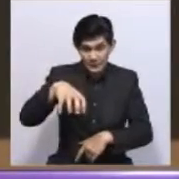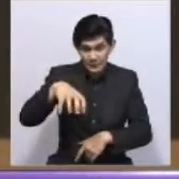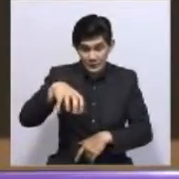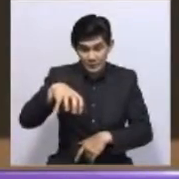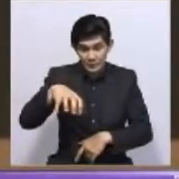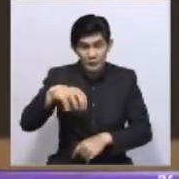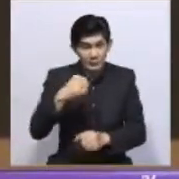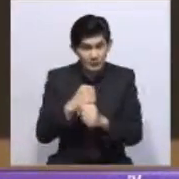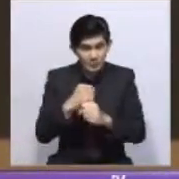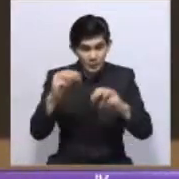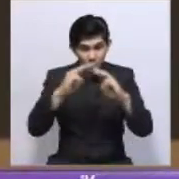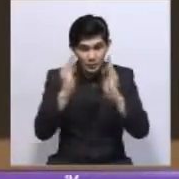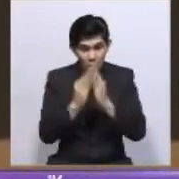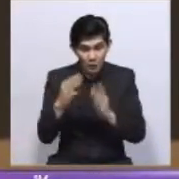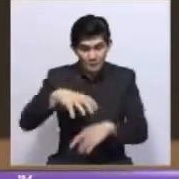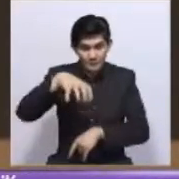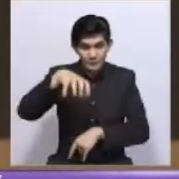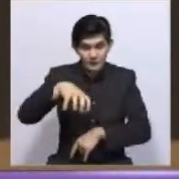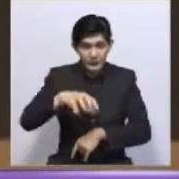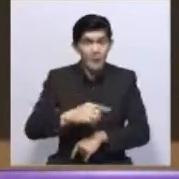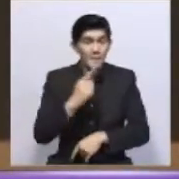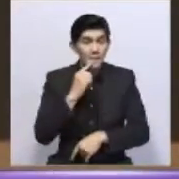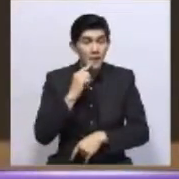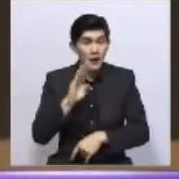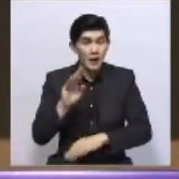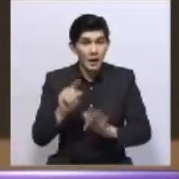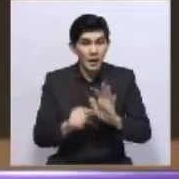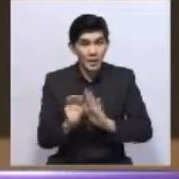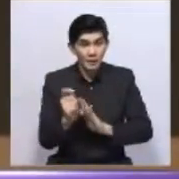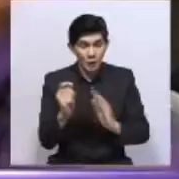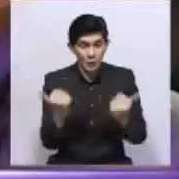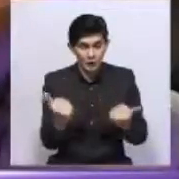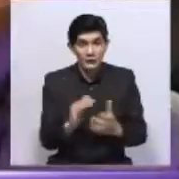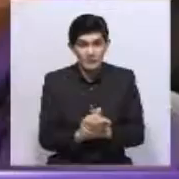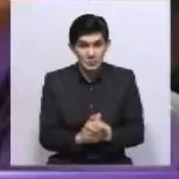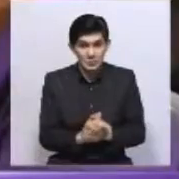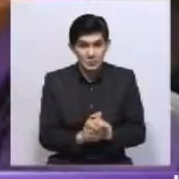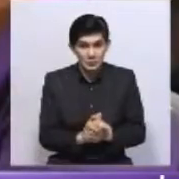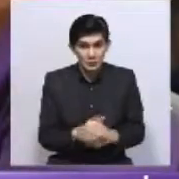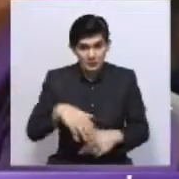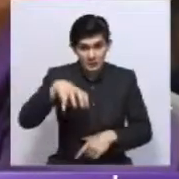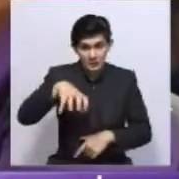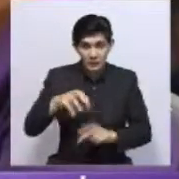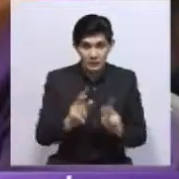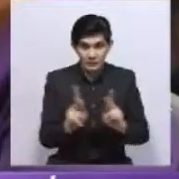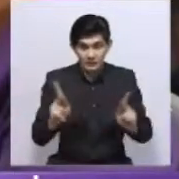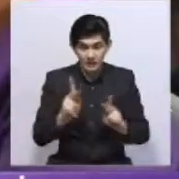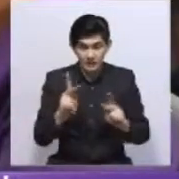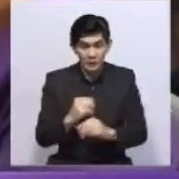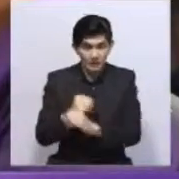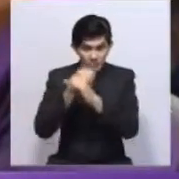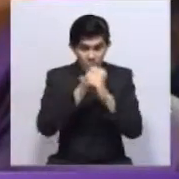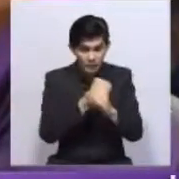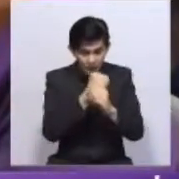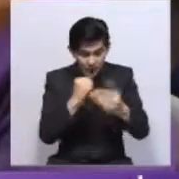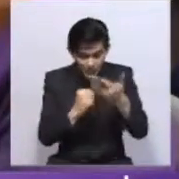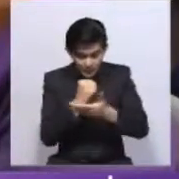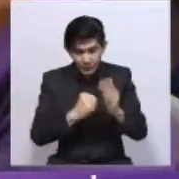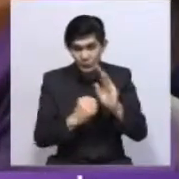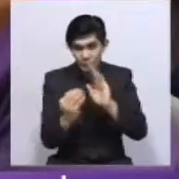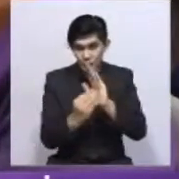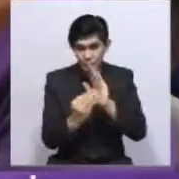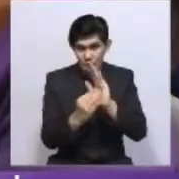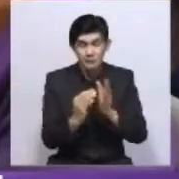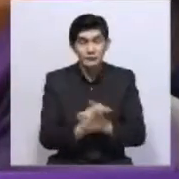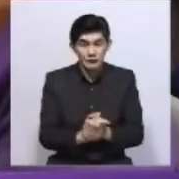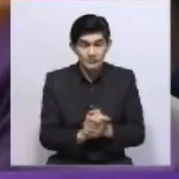สำนักปฏิบัติวัดปากท่อพัดปากบ่อนะครับเขตสวนหลวงนะครับโดยมีสำนักงานคณะกรรมการป้องกันและปราบปรามยาเสพติดกรุงเ